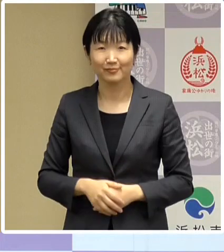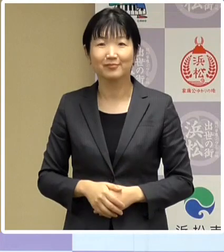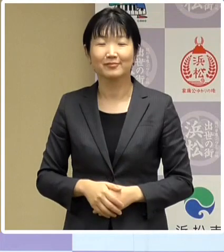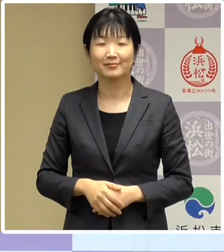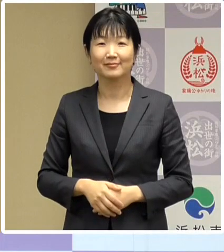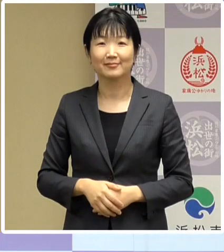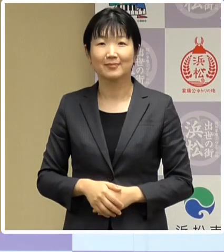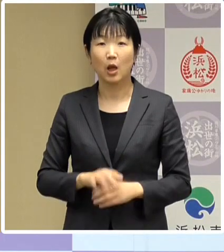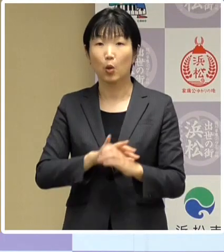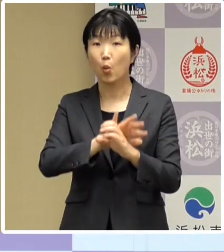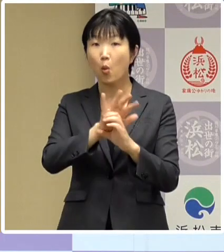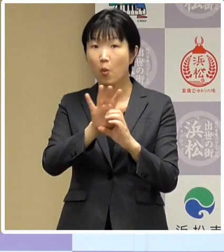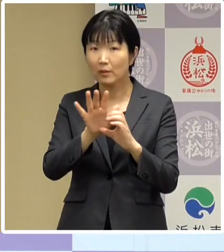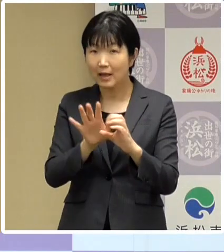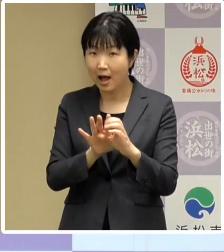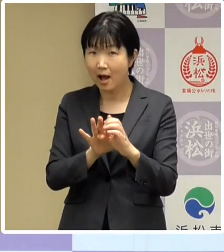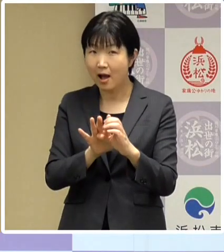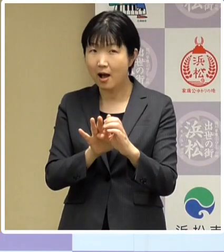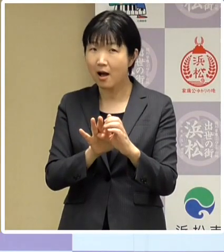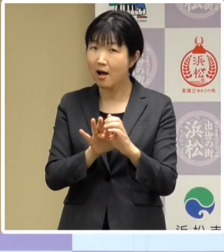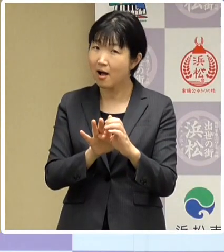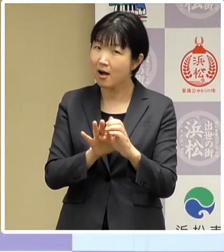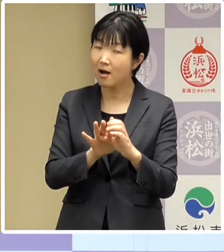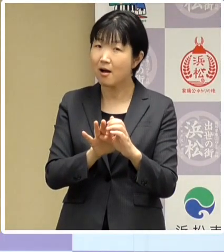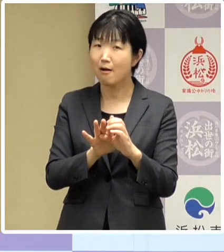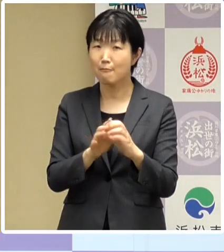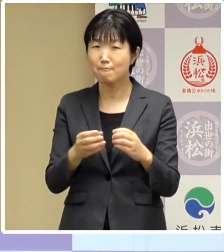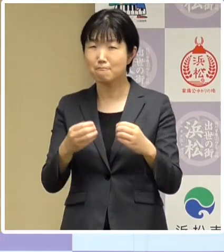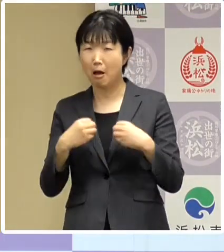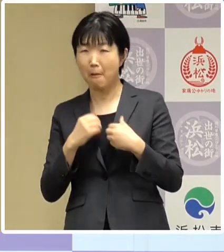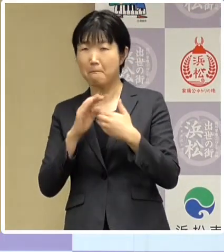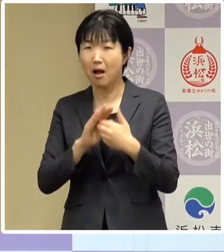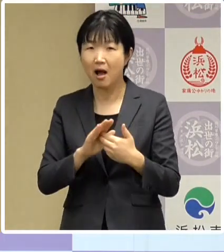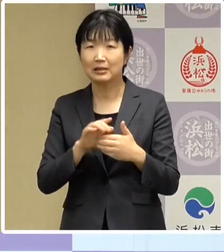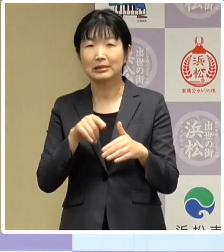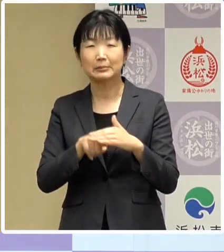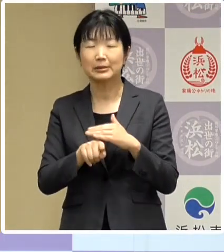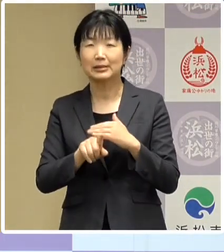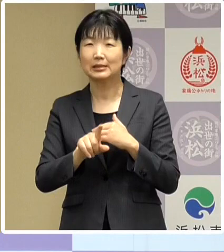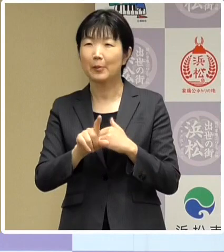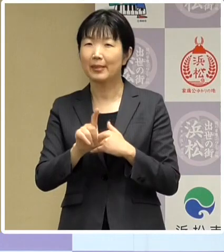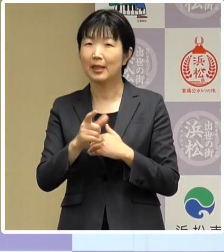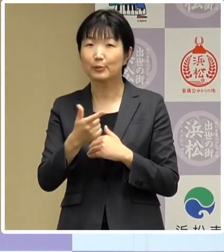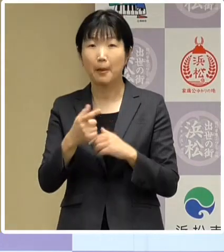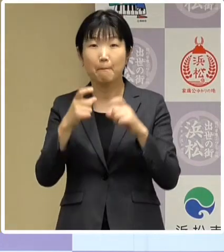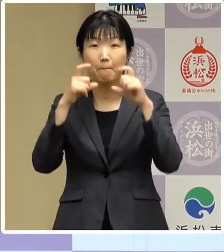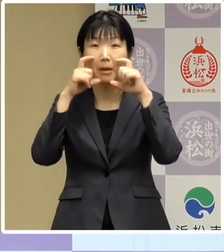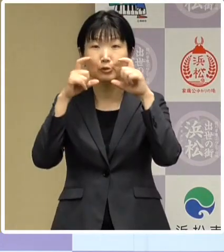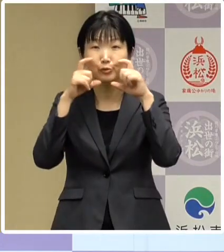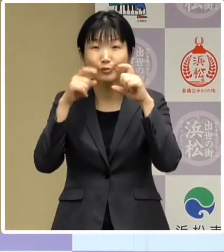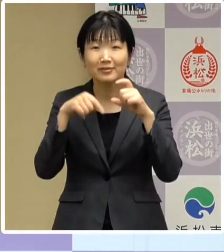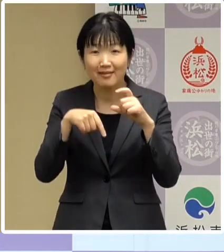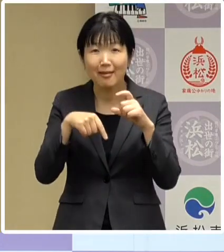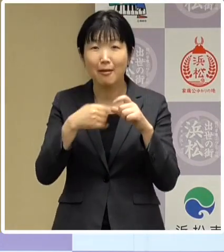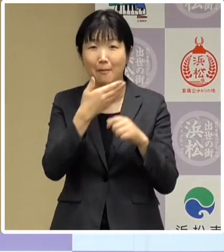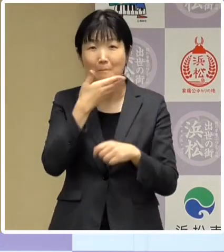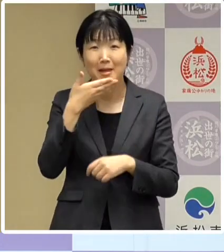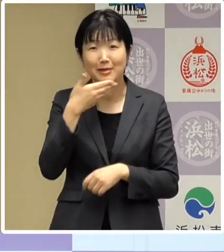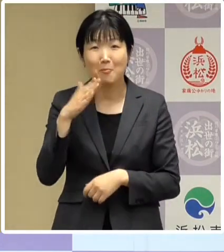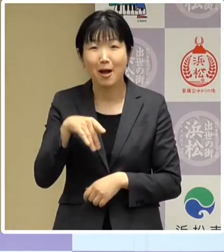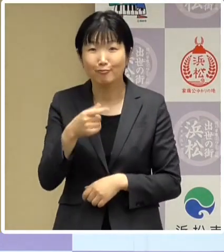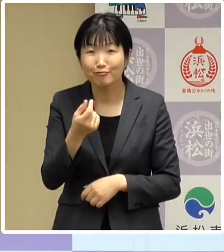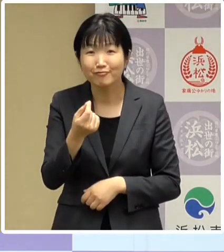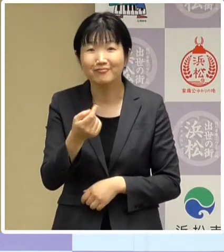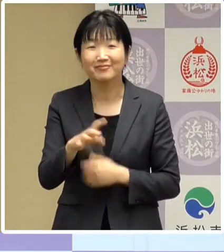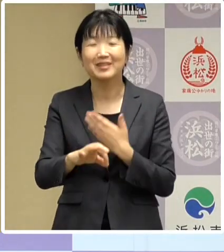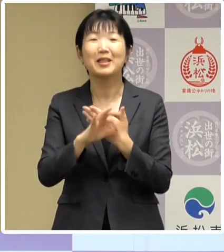意外にそのコロナっていうことではなくてですねマスクって意外と使えるんで、私の妻なんかも